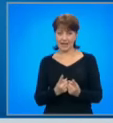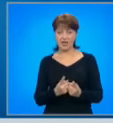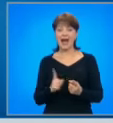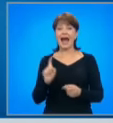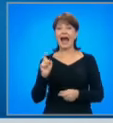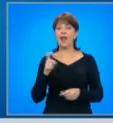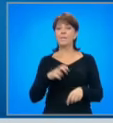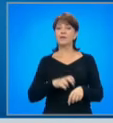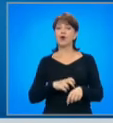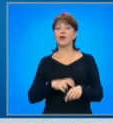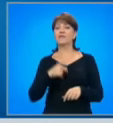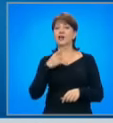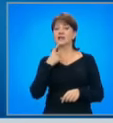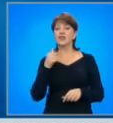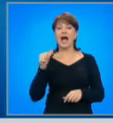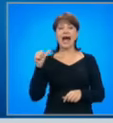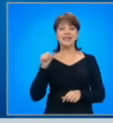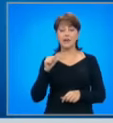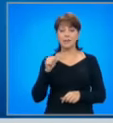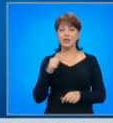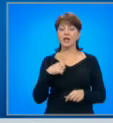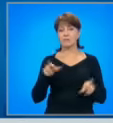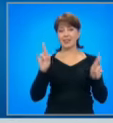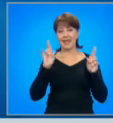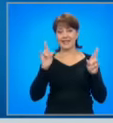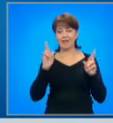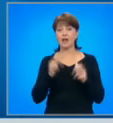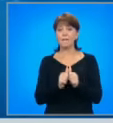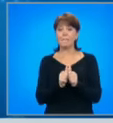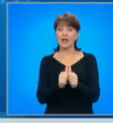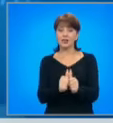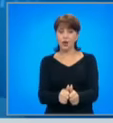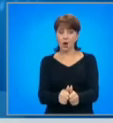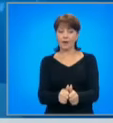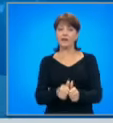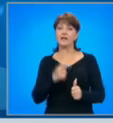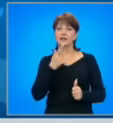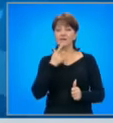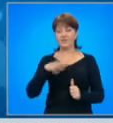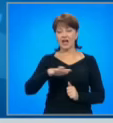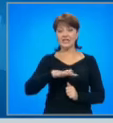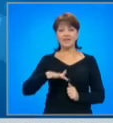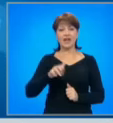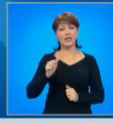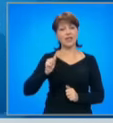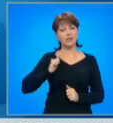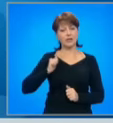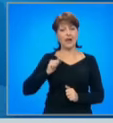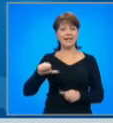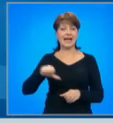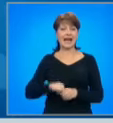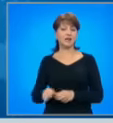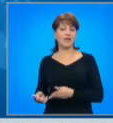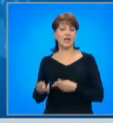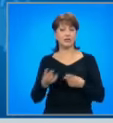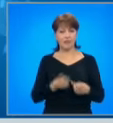Гълъб Донев отбеляза, че Азербайджан е надежден партньор и гарант в сферата на сигурността на газовите доставки за България